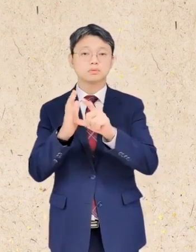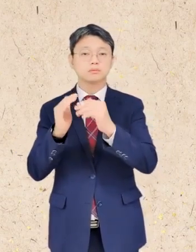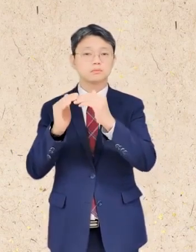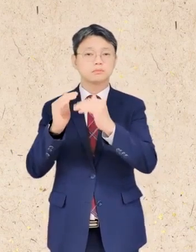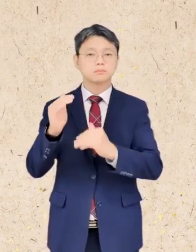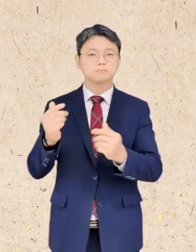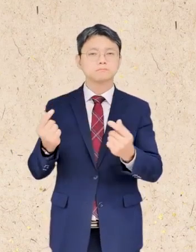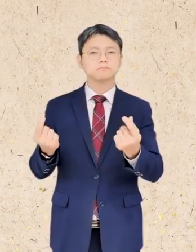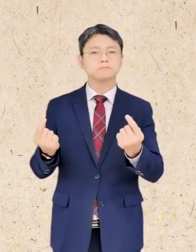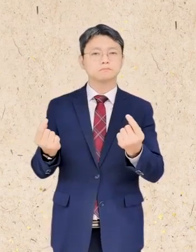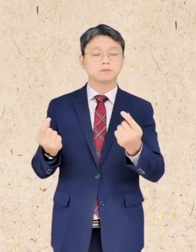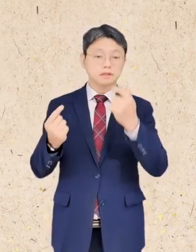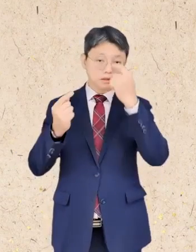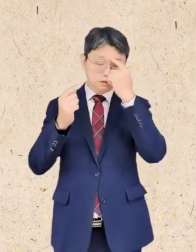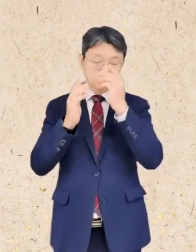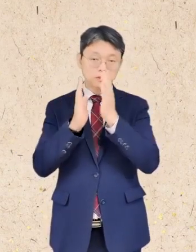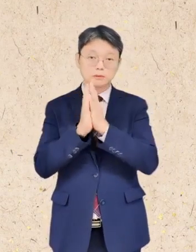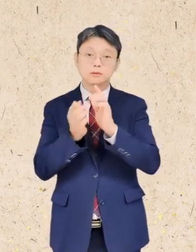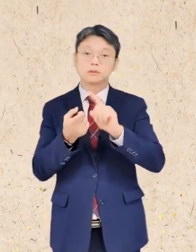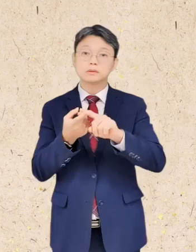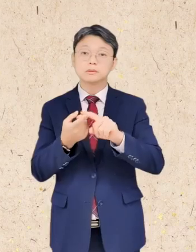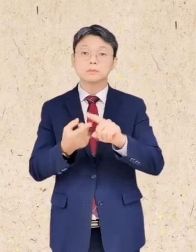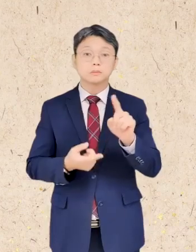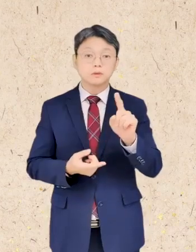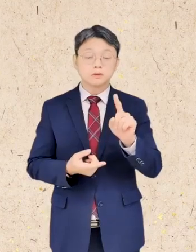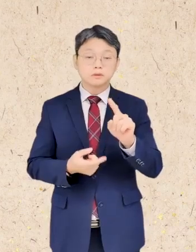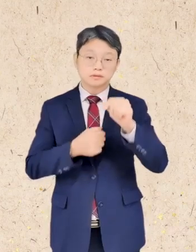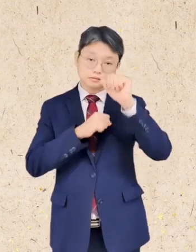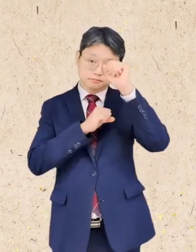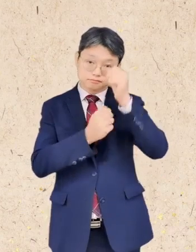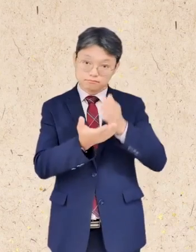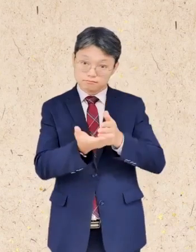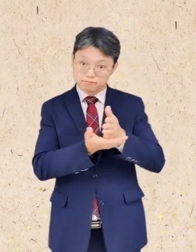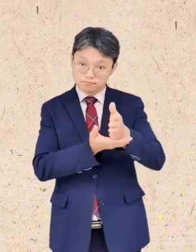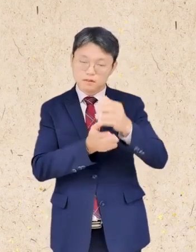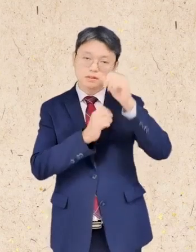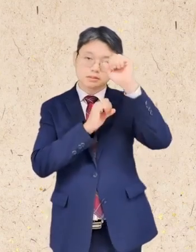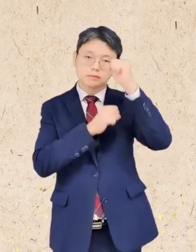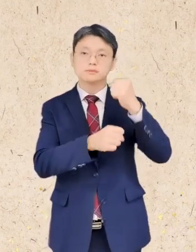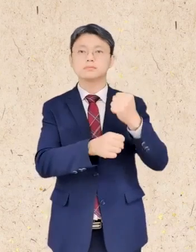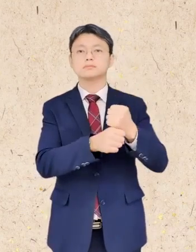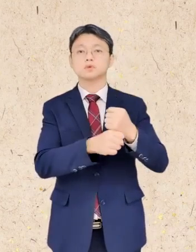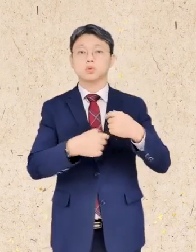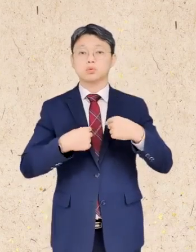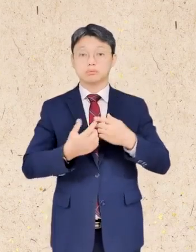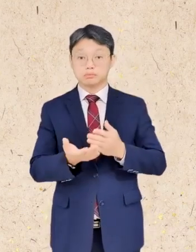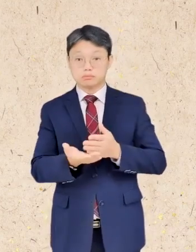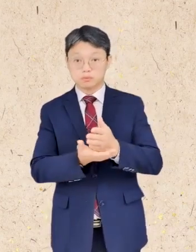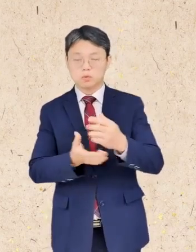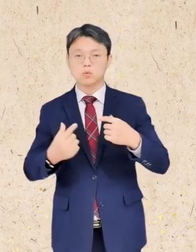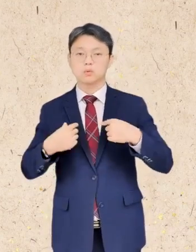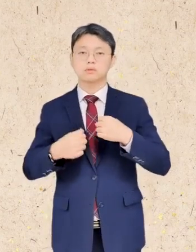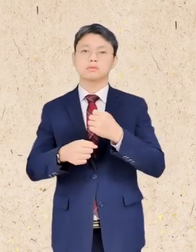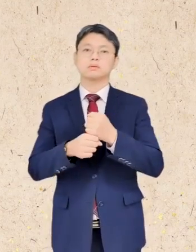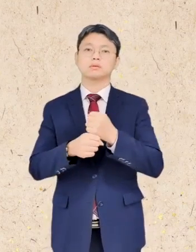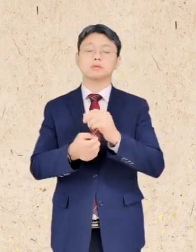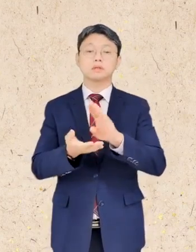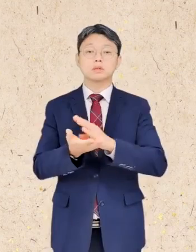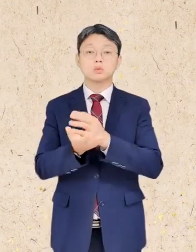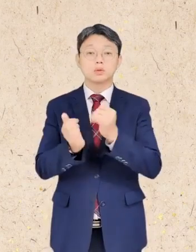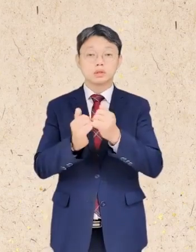이 맥락과 동일하게 기도에 대해서 말을 하는데요. 재화공이 신을 만들고 제단사가 옷을 만드는